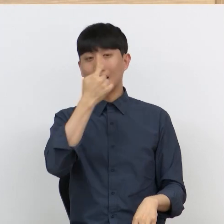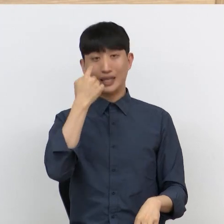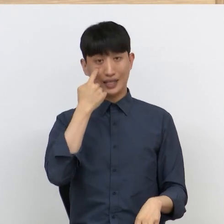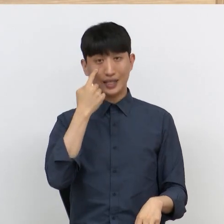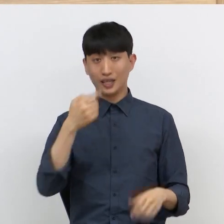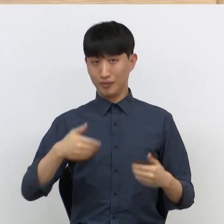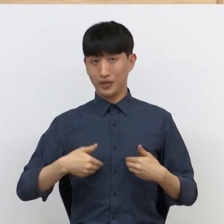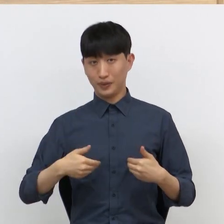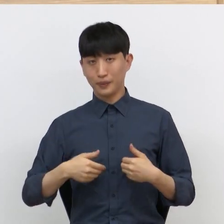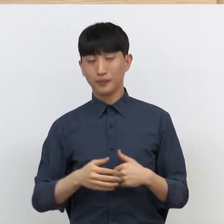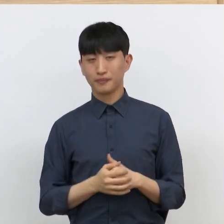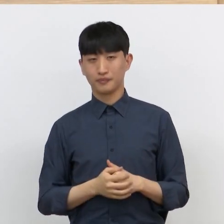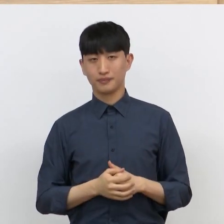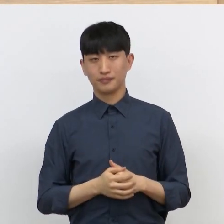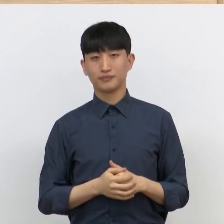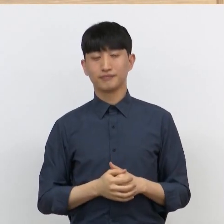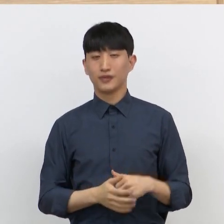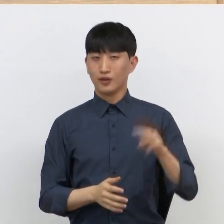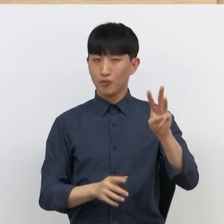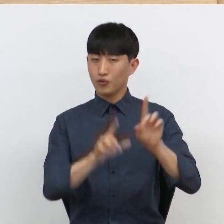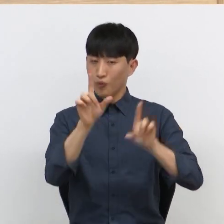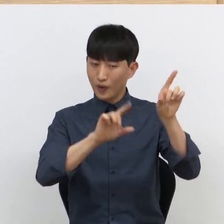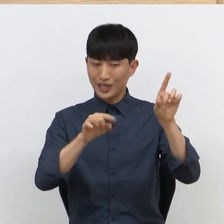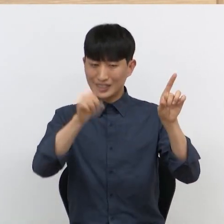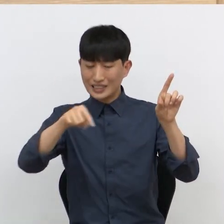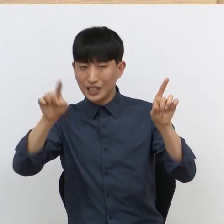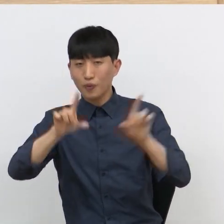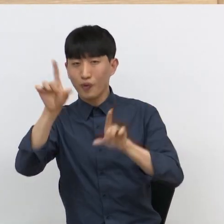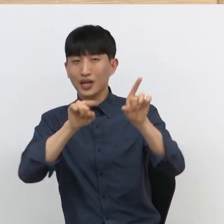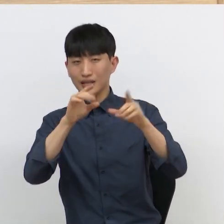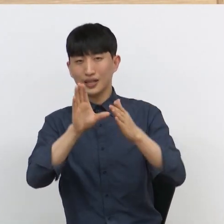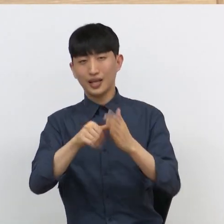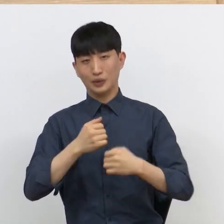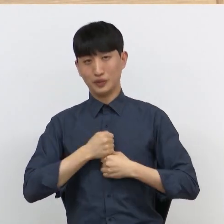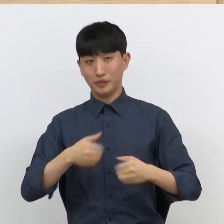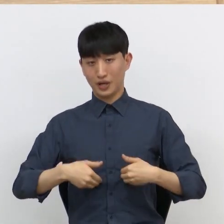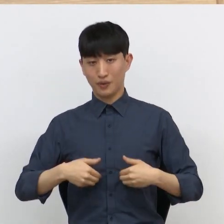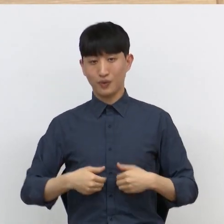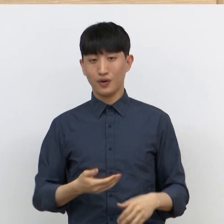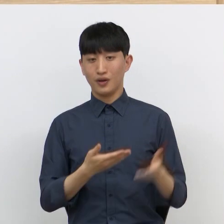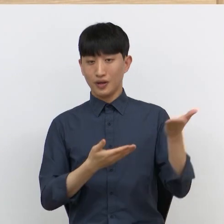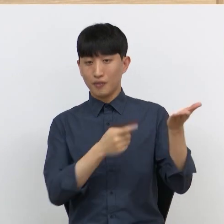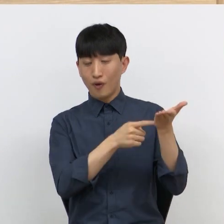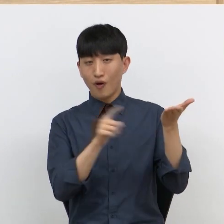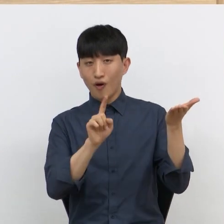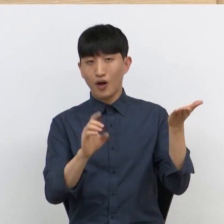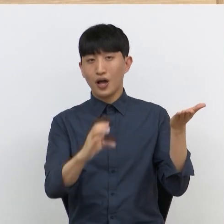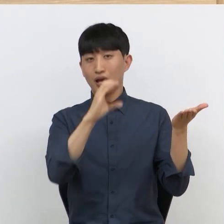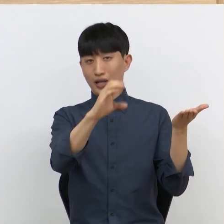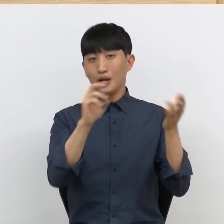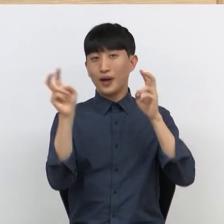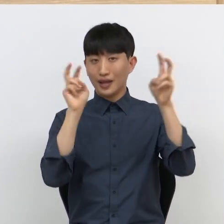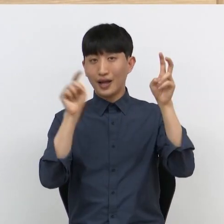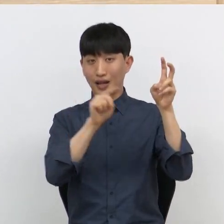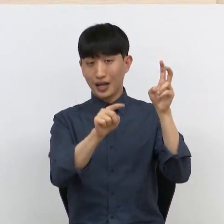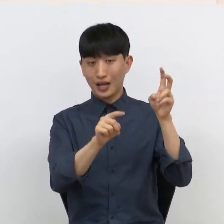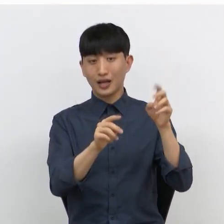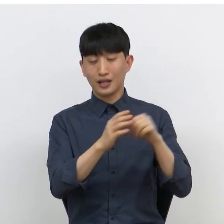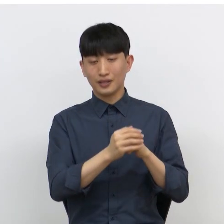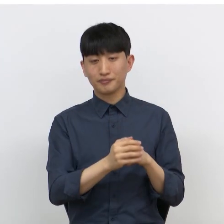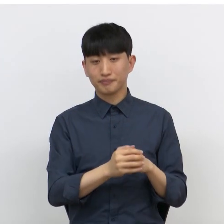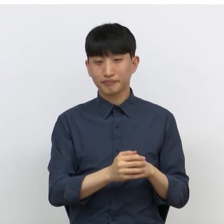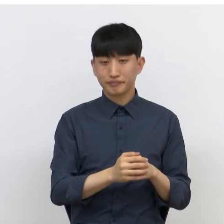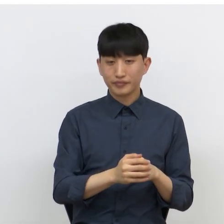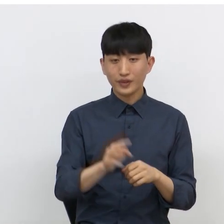임피던스 형태라면 조심을 해야 되는 거고요. 자, 이것은 이제 각 코클리어사에서는 이와 같이 임피던스 측정을 하고 있고, 그 다음에